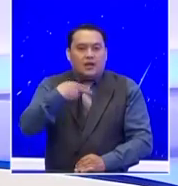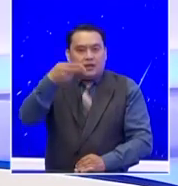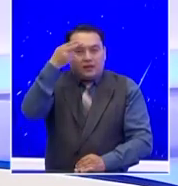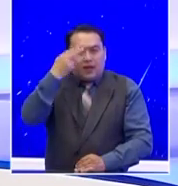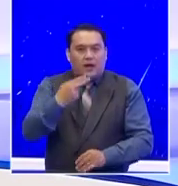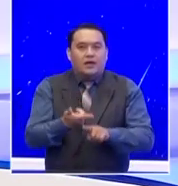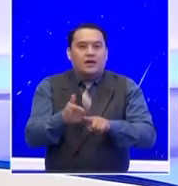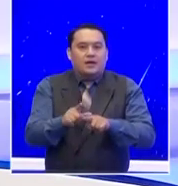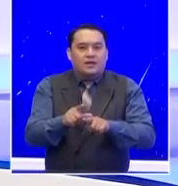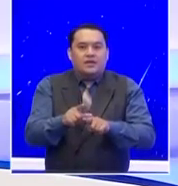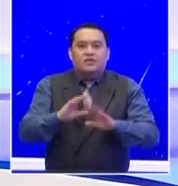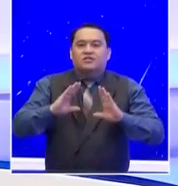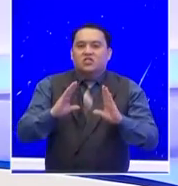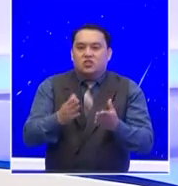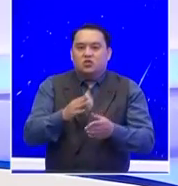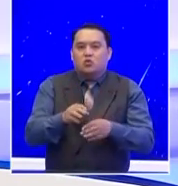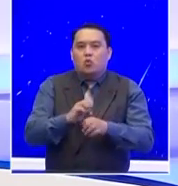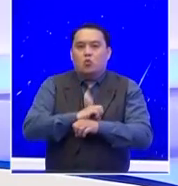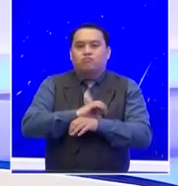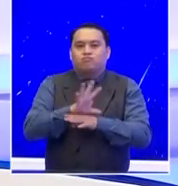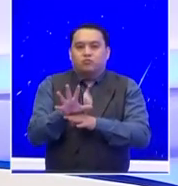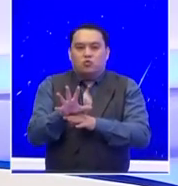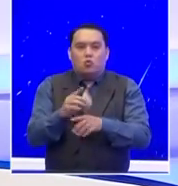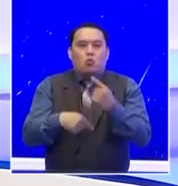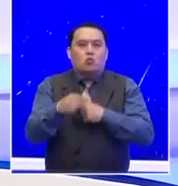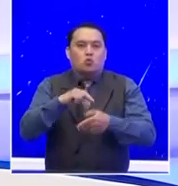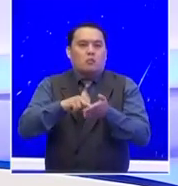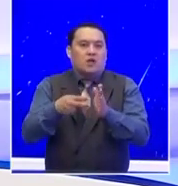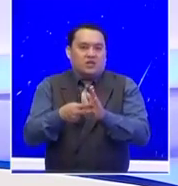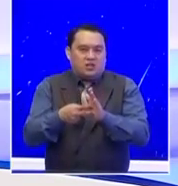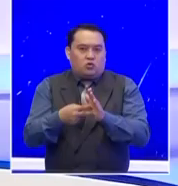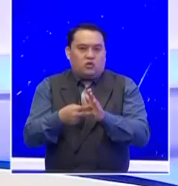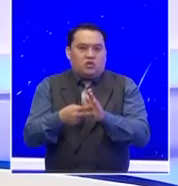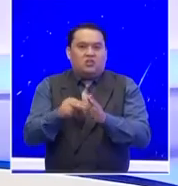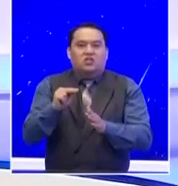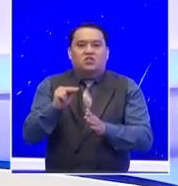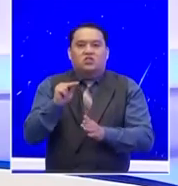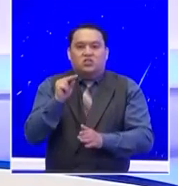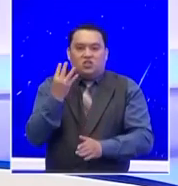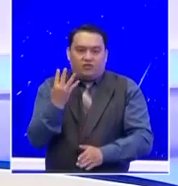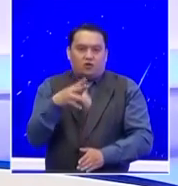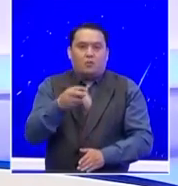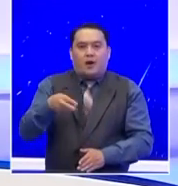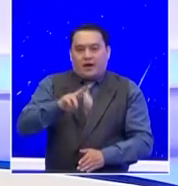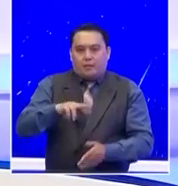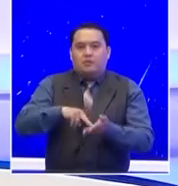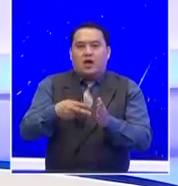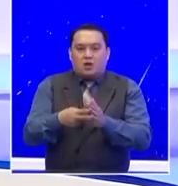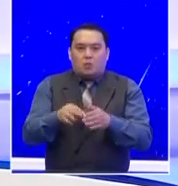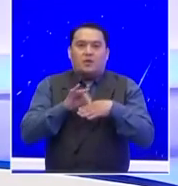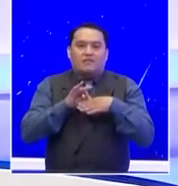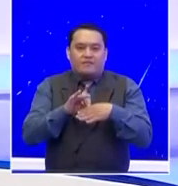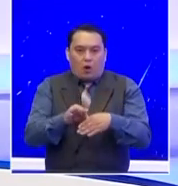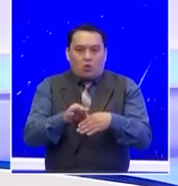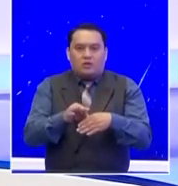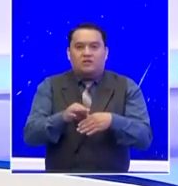Италия, где эпидемиологическая ситуация улучшается, планирует возвращаться к нормальной жизни с 4 мая. Соответствующий план правительство